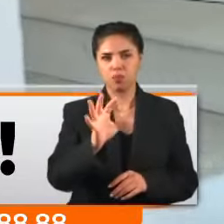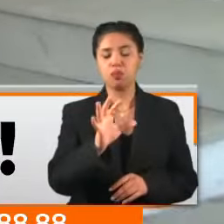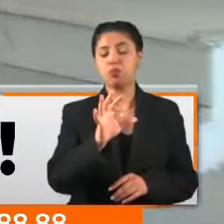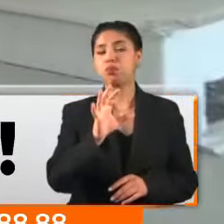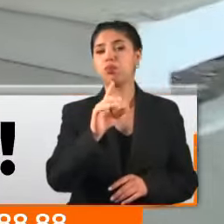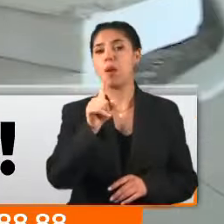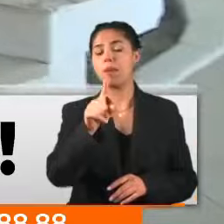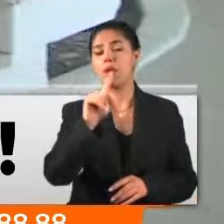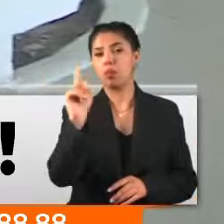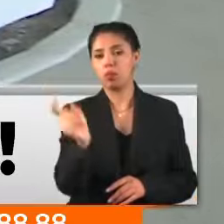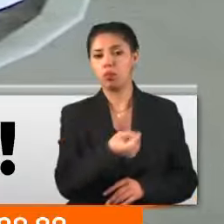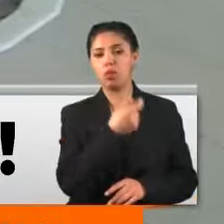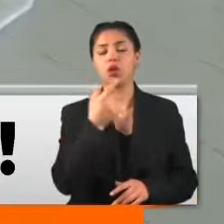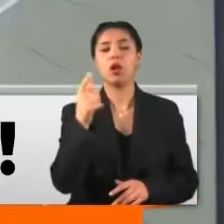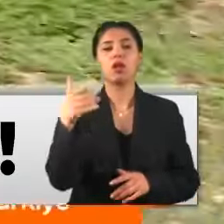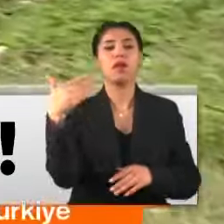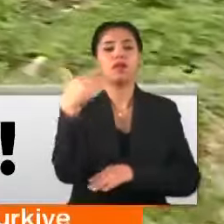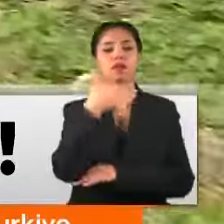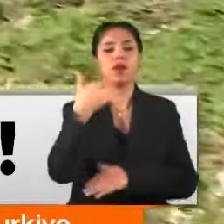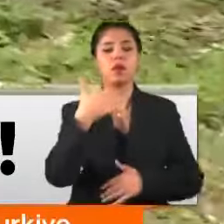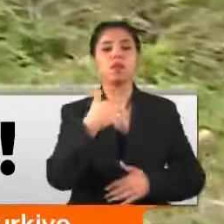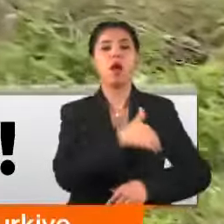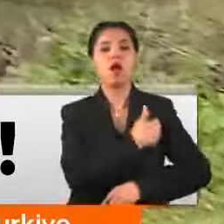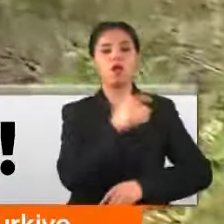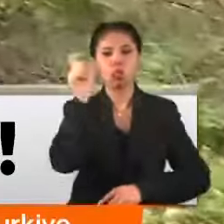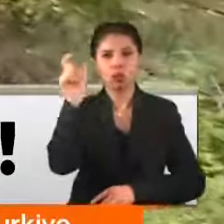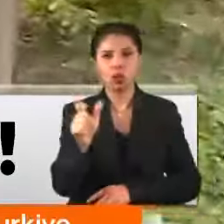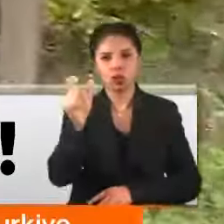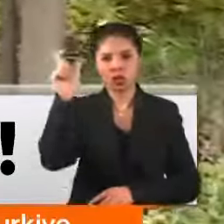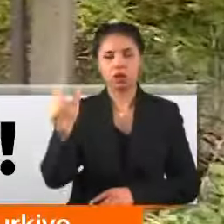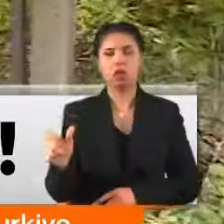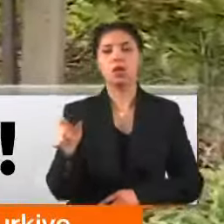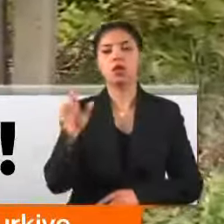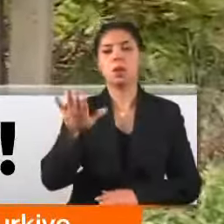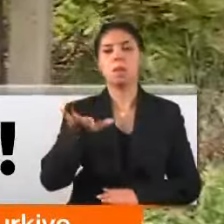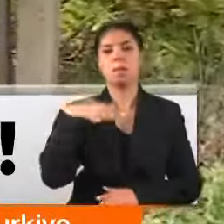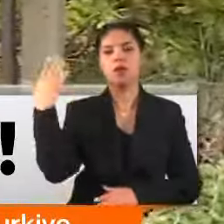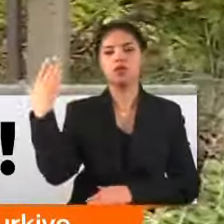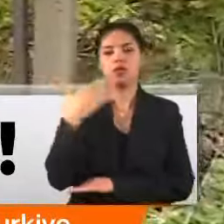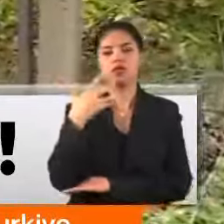avukatları boşaltılan ofisin enerji tarlalarına değil, holdingin haciz kararı olmayan başka